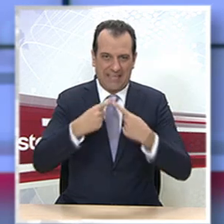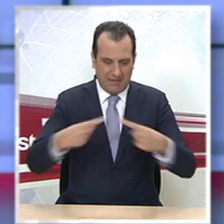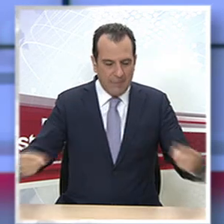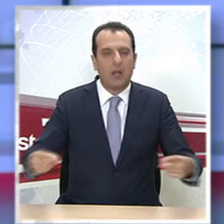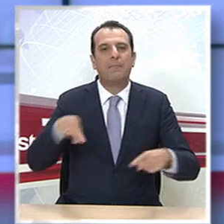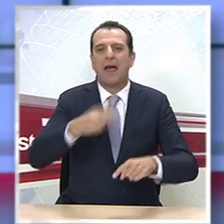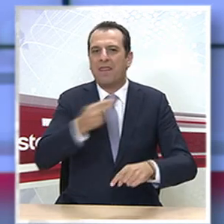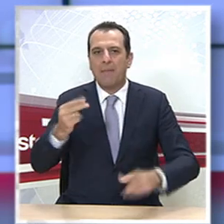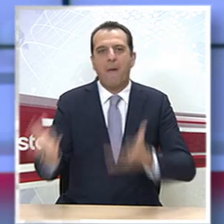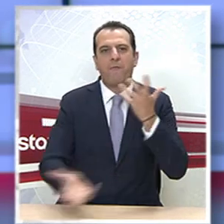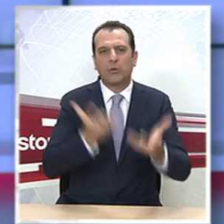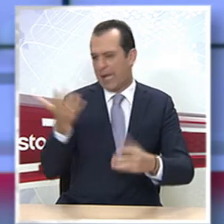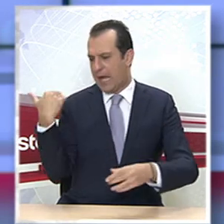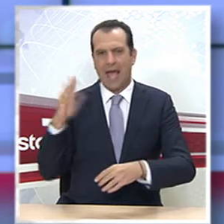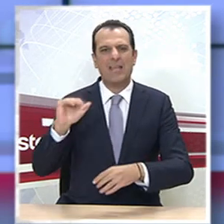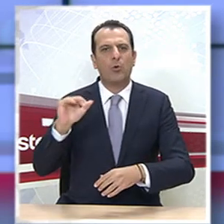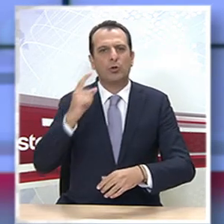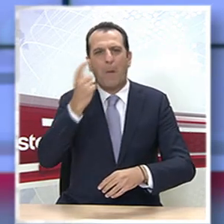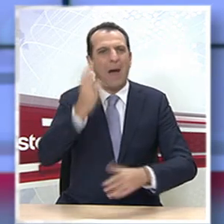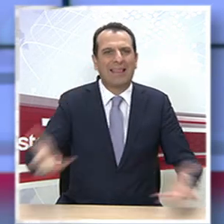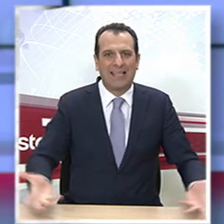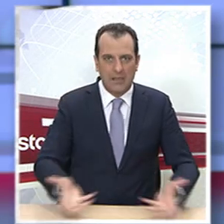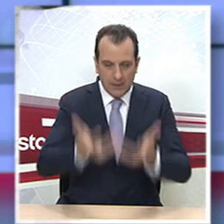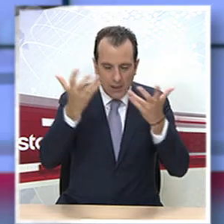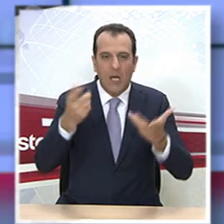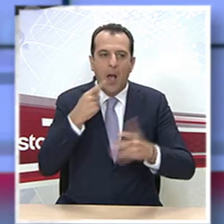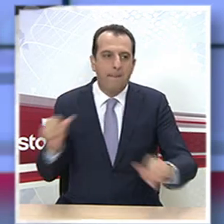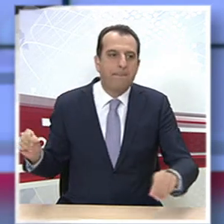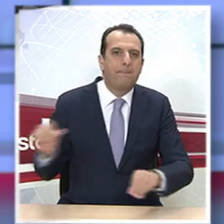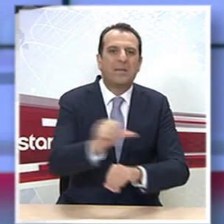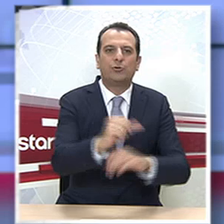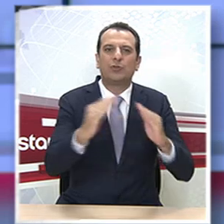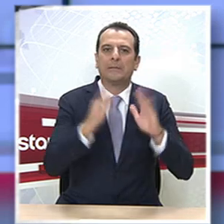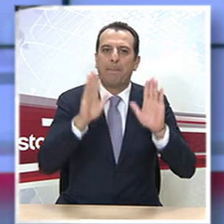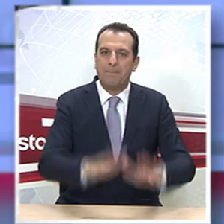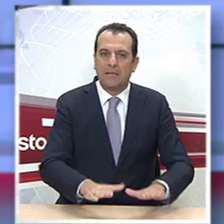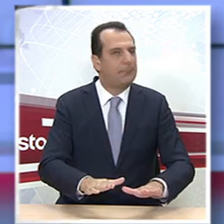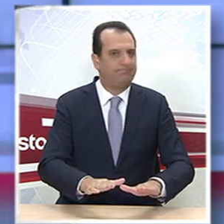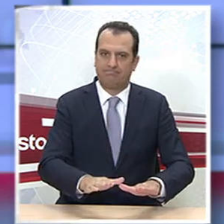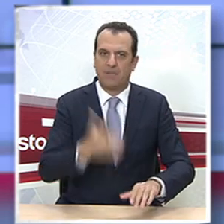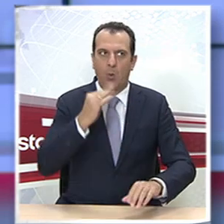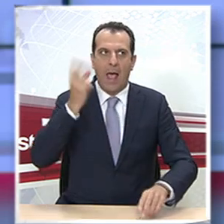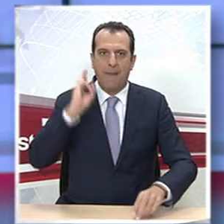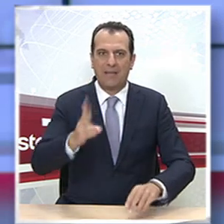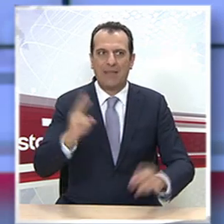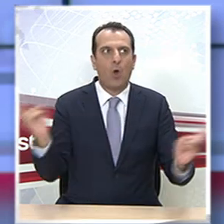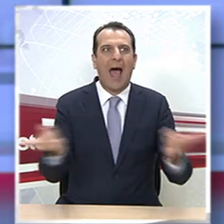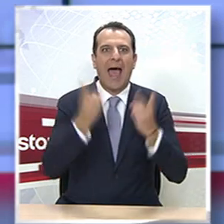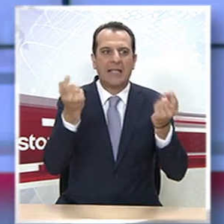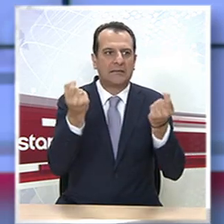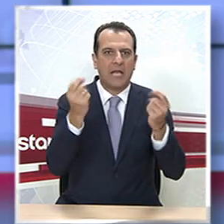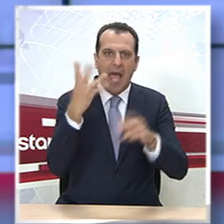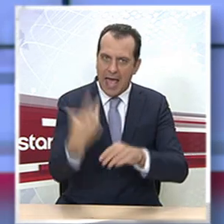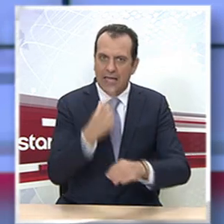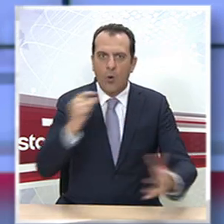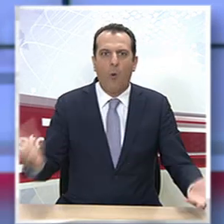των σωματιδίων που προκλήθηκαν από την πυρκαγιά. Μέχρι τότε όσοι βρίσκονται ή έστω περνούν από την κατεστραμμένη περιοχή είναι απαραίτητη χρήση ειδικής μάσκας